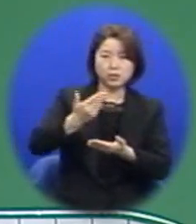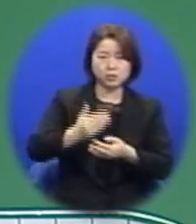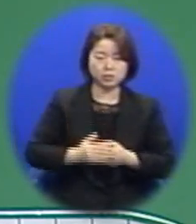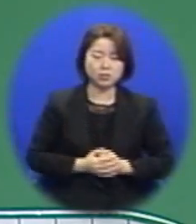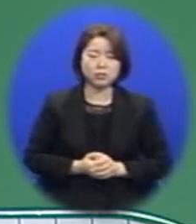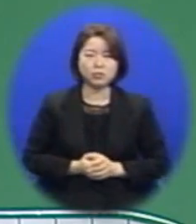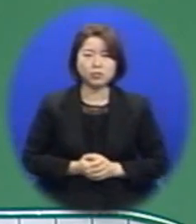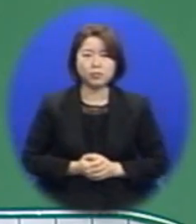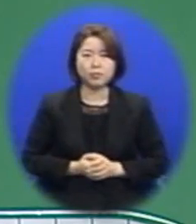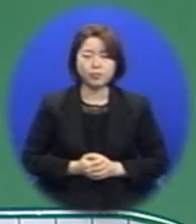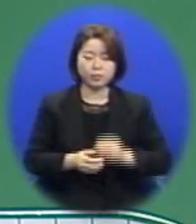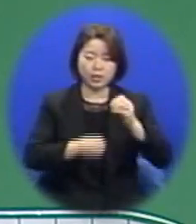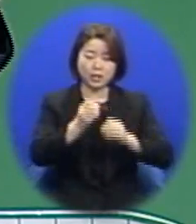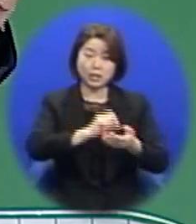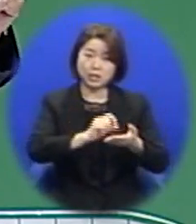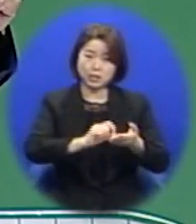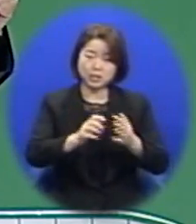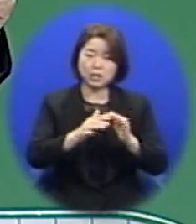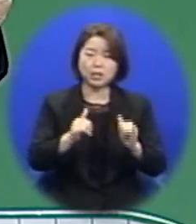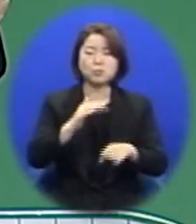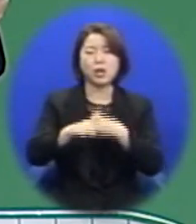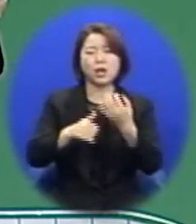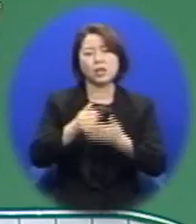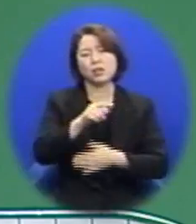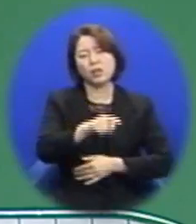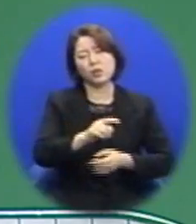시편 기자는 하나님께 그 점을 회개합니다.